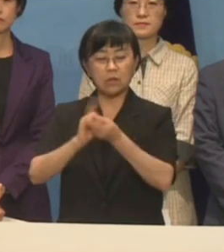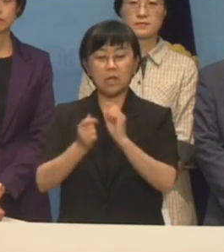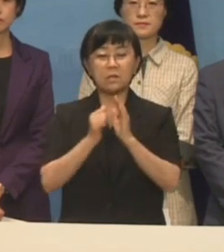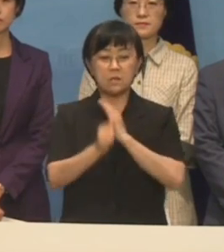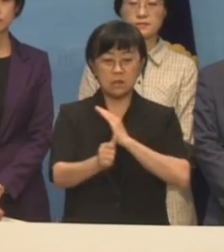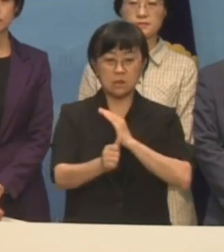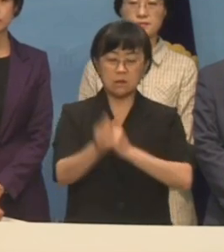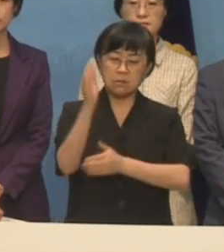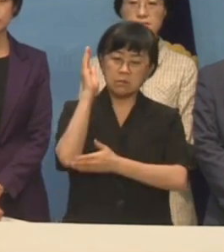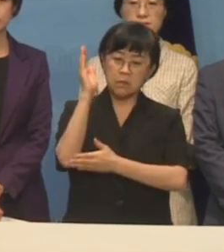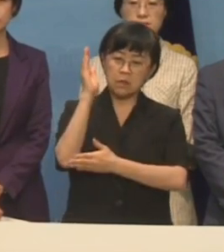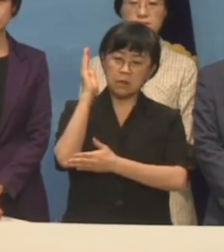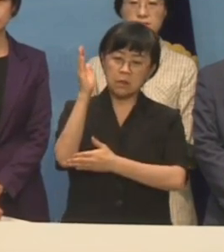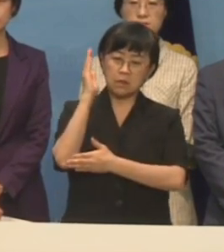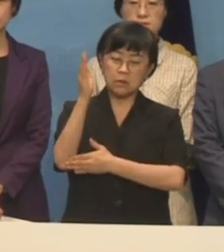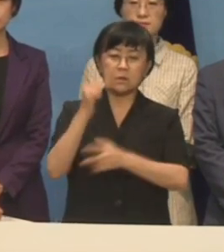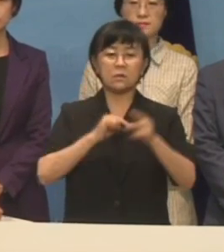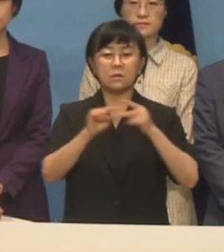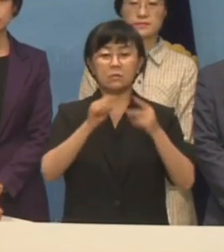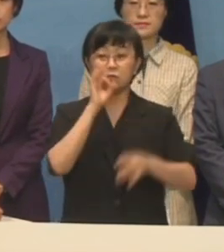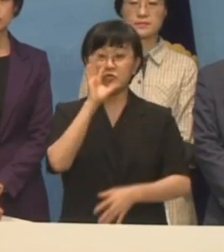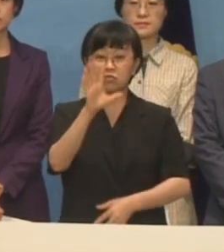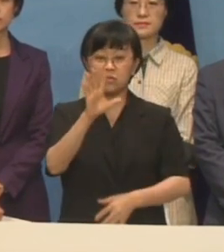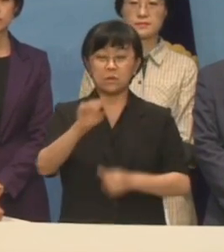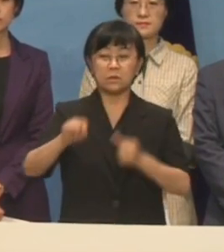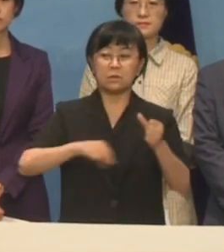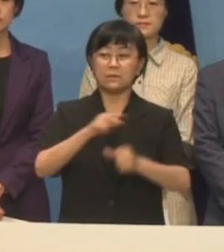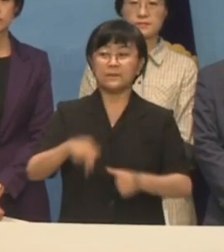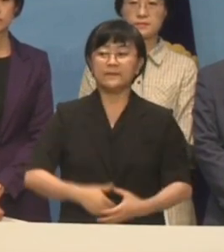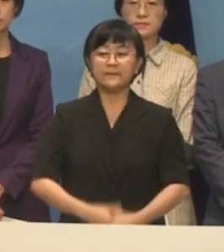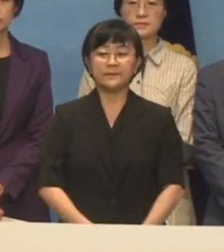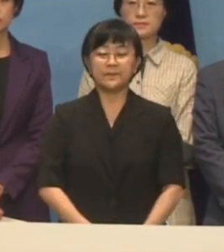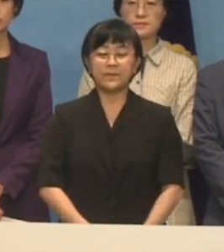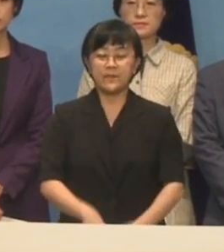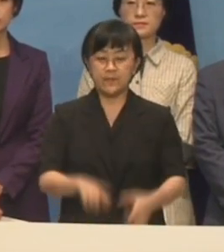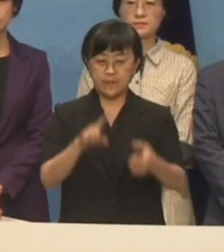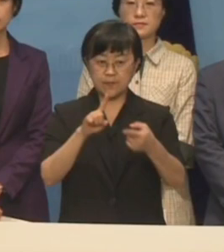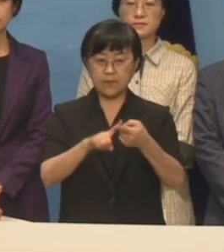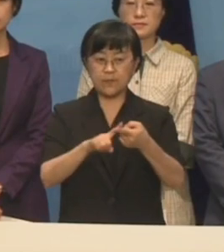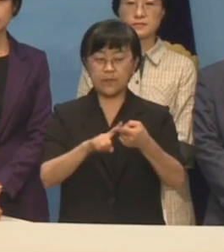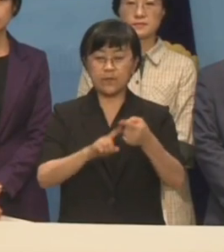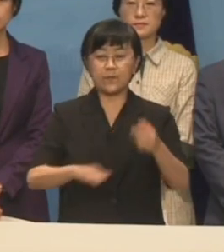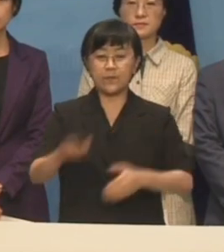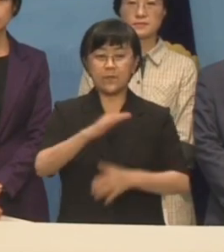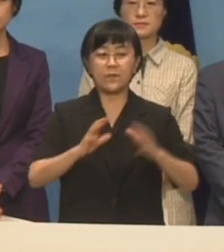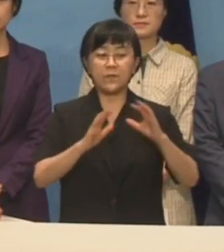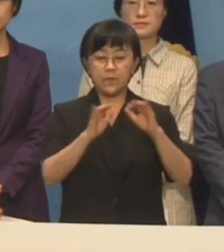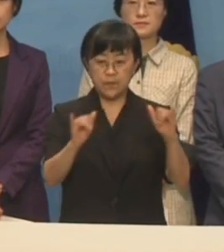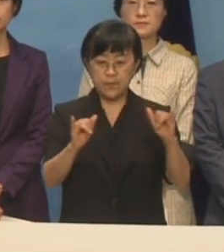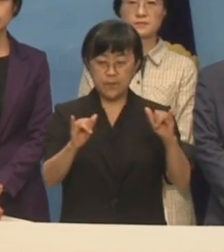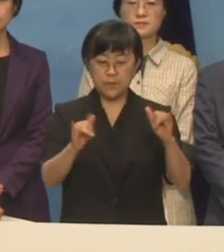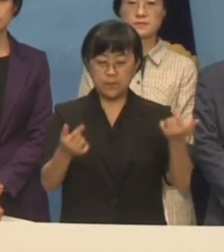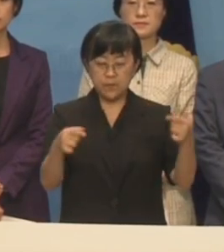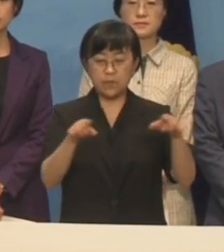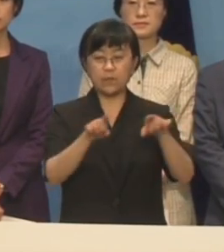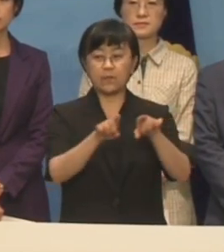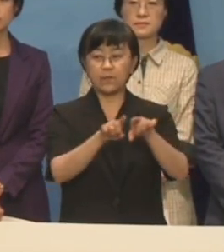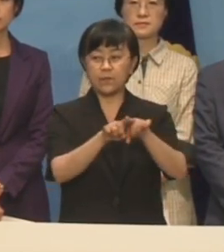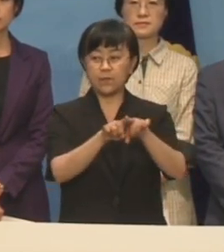대변하면서 강변하고 있는지 이해할 수 없는 상황입니다. 이 부분에 대해서 우리 국민들이